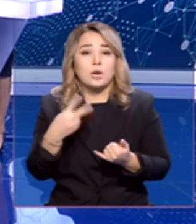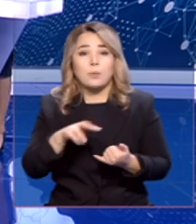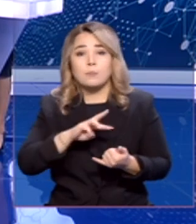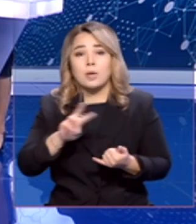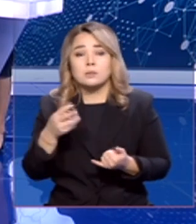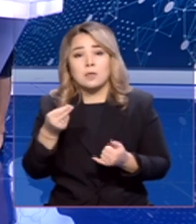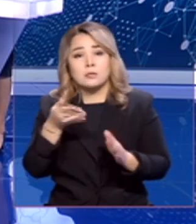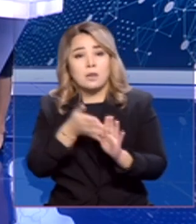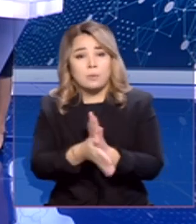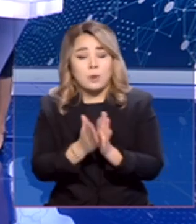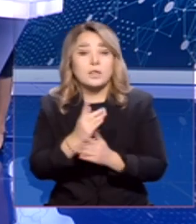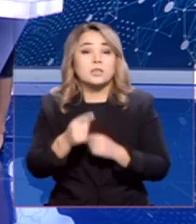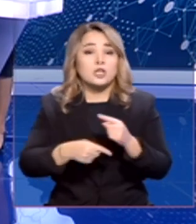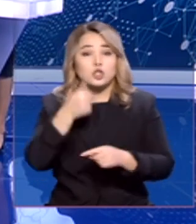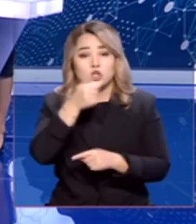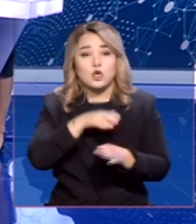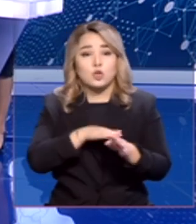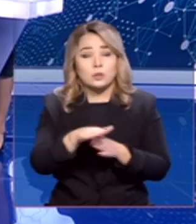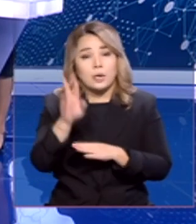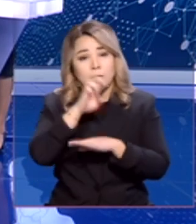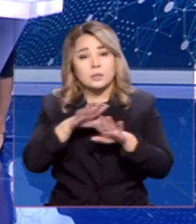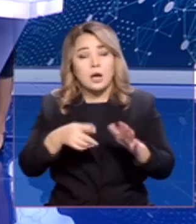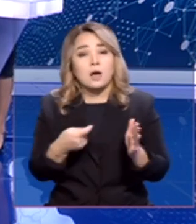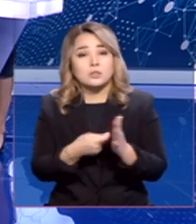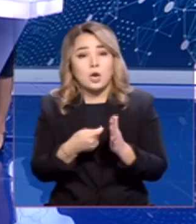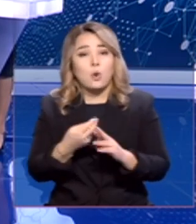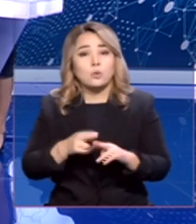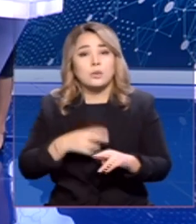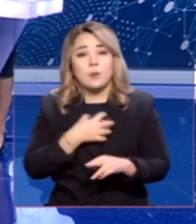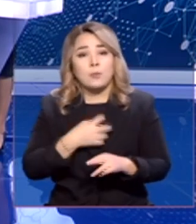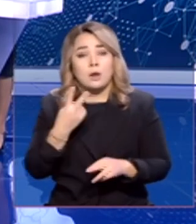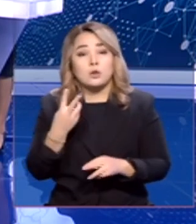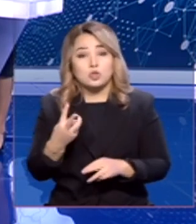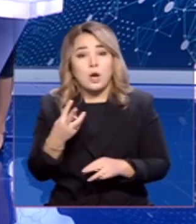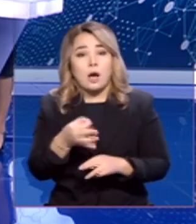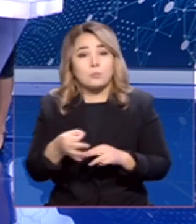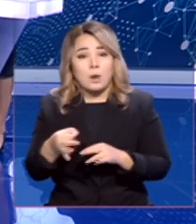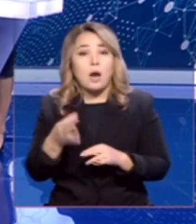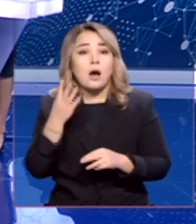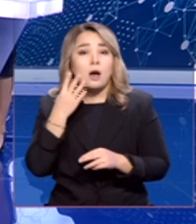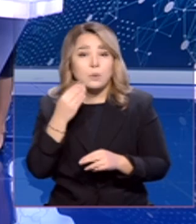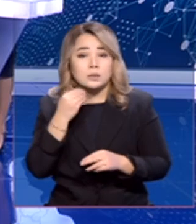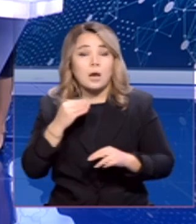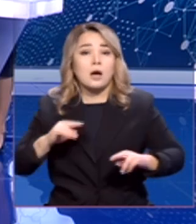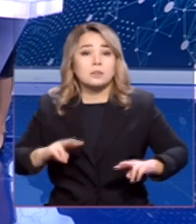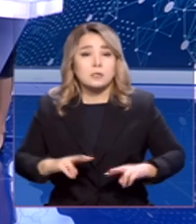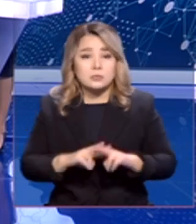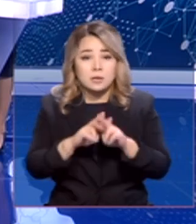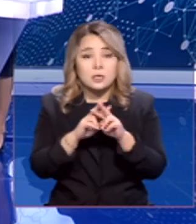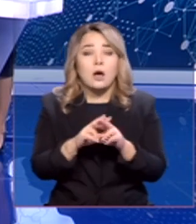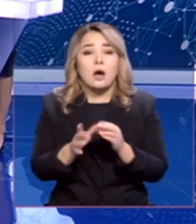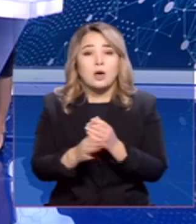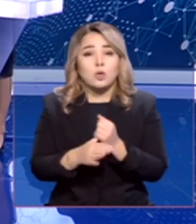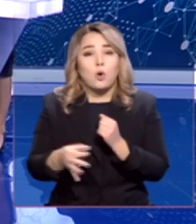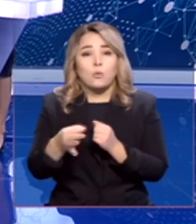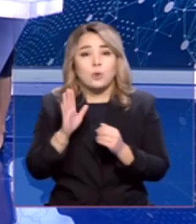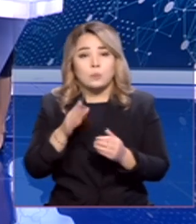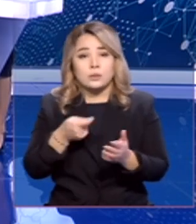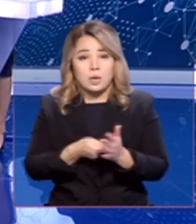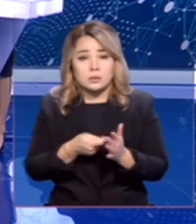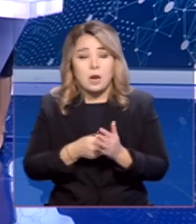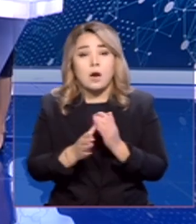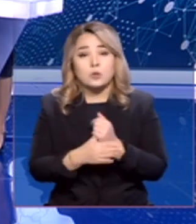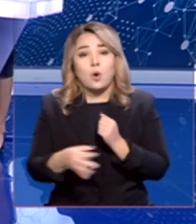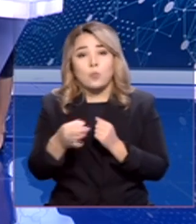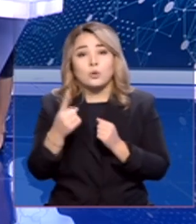теңге салған. Келер жылы да тұтас елді асыраушы осы негізгі үш аймақ. Алматы, Астана, Атырау облысы болайын деп тұр. Атырау